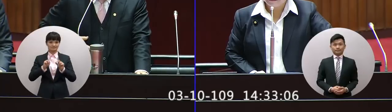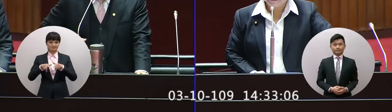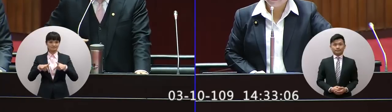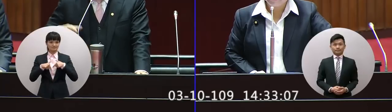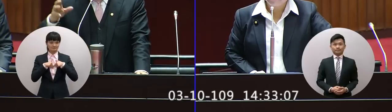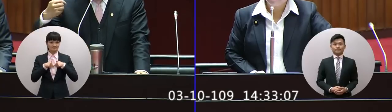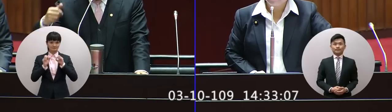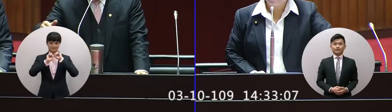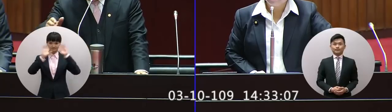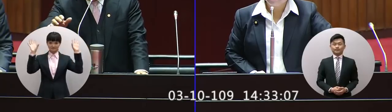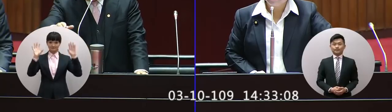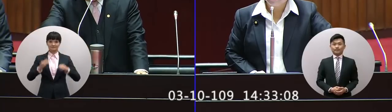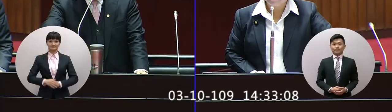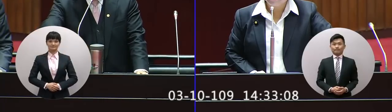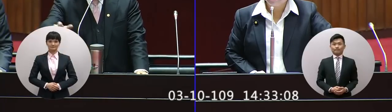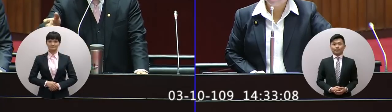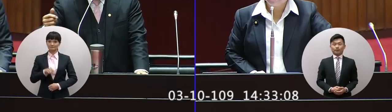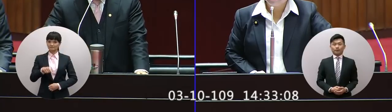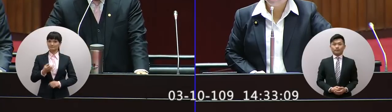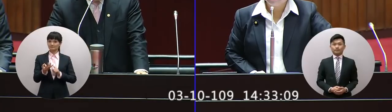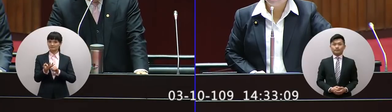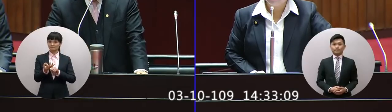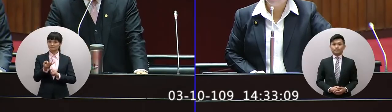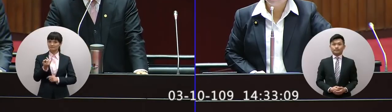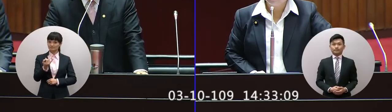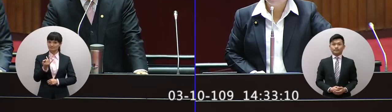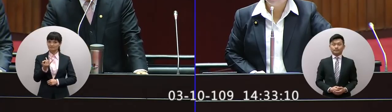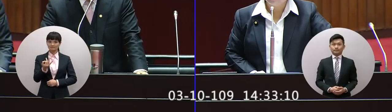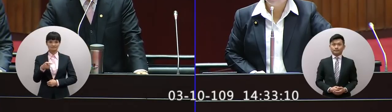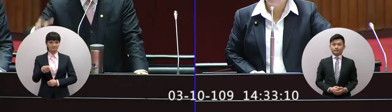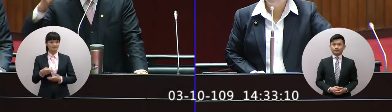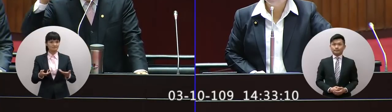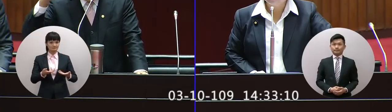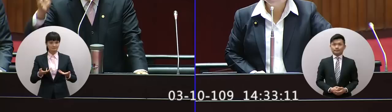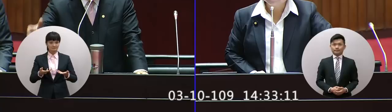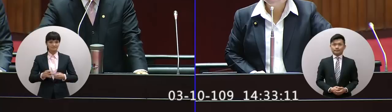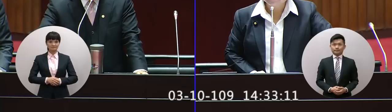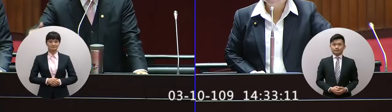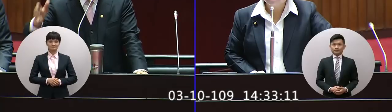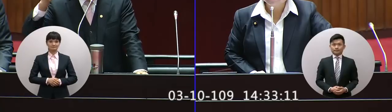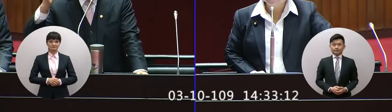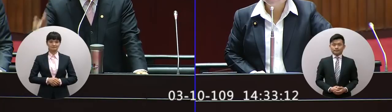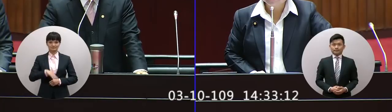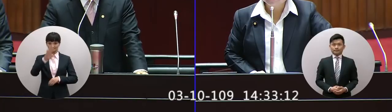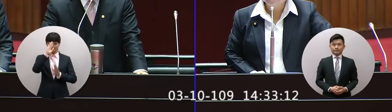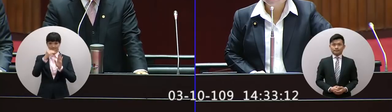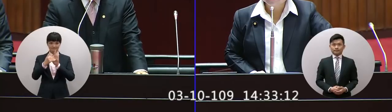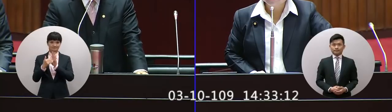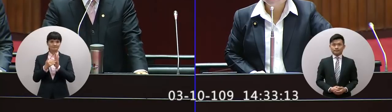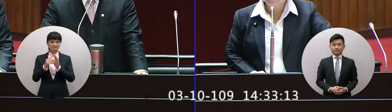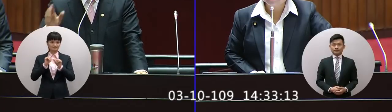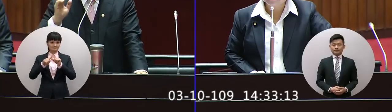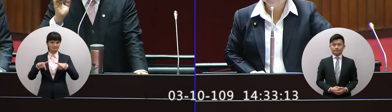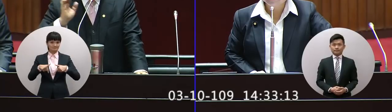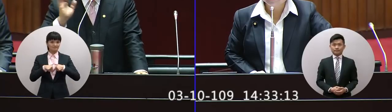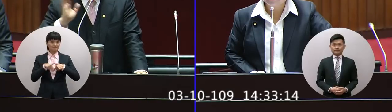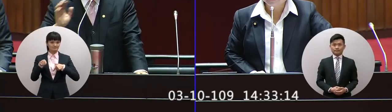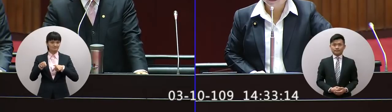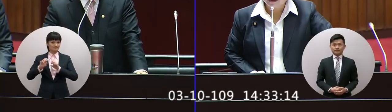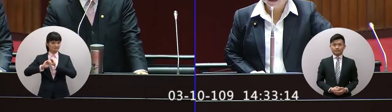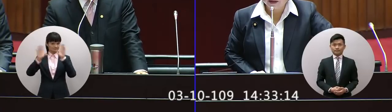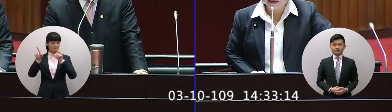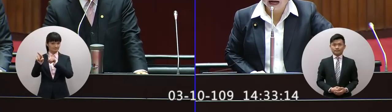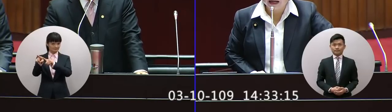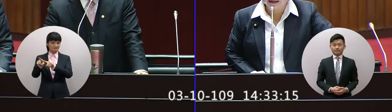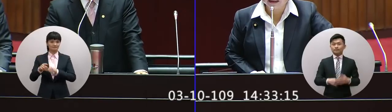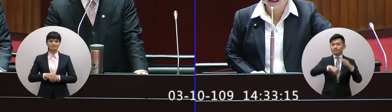那这个费用应该就是以疫情中心宣布为准，那不